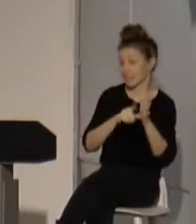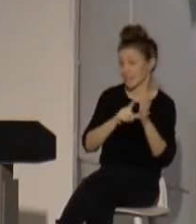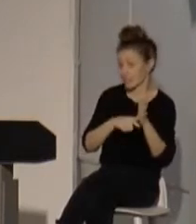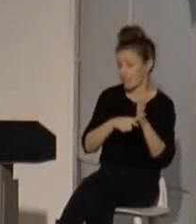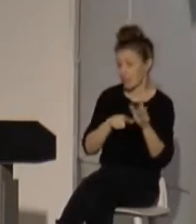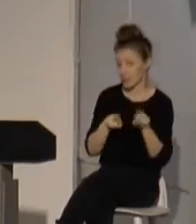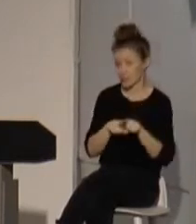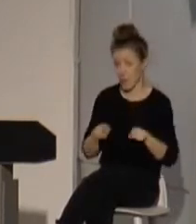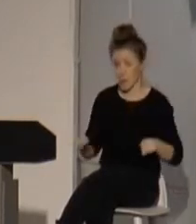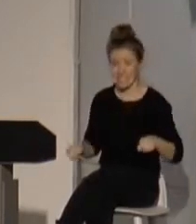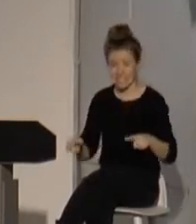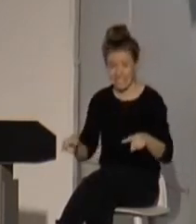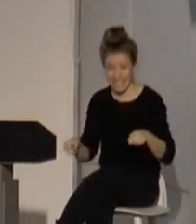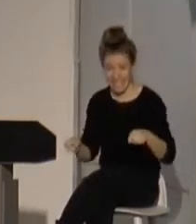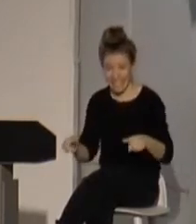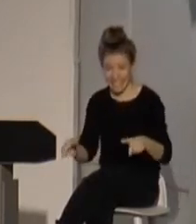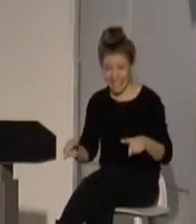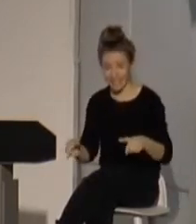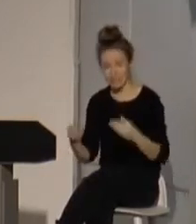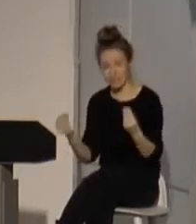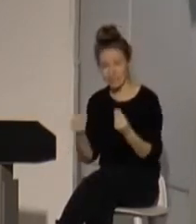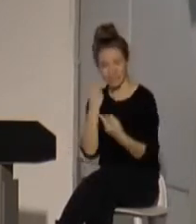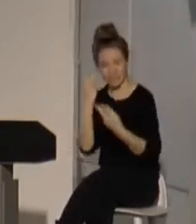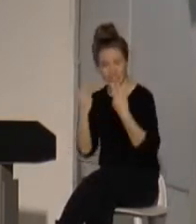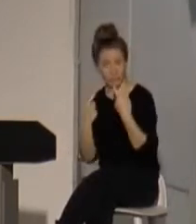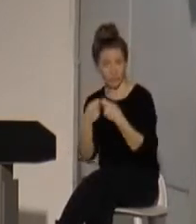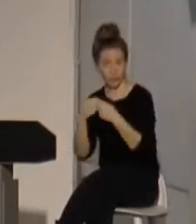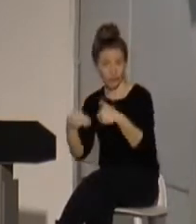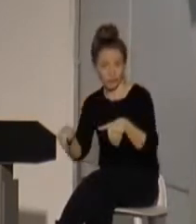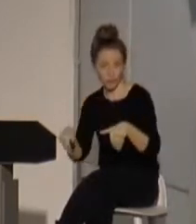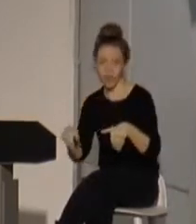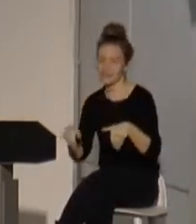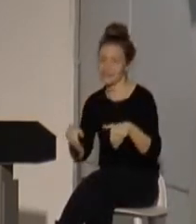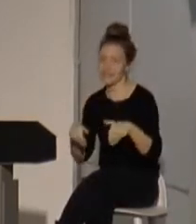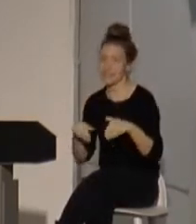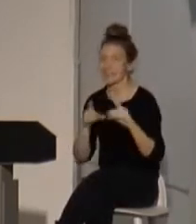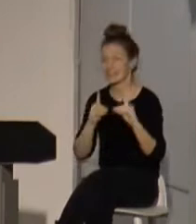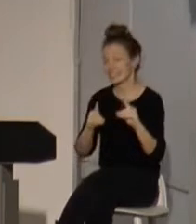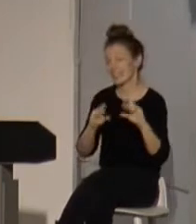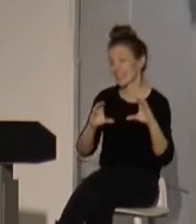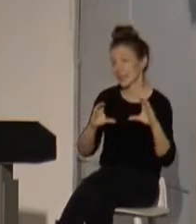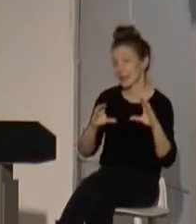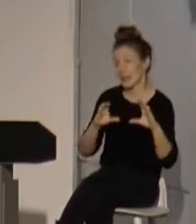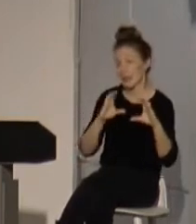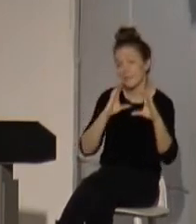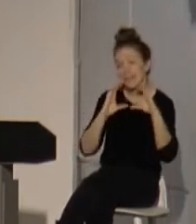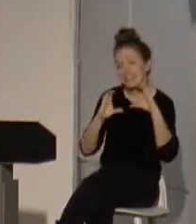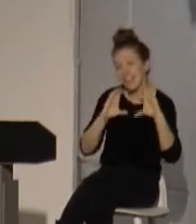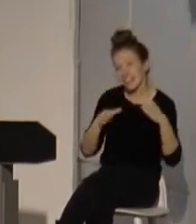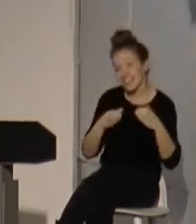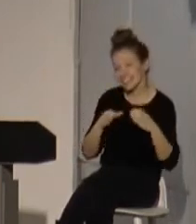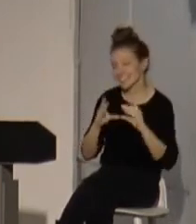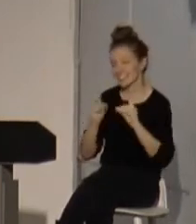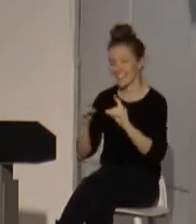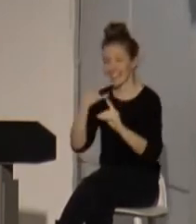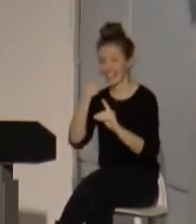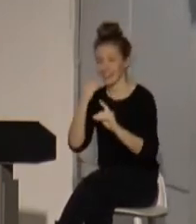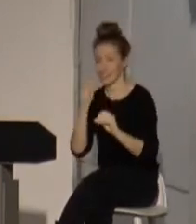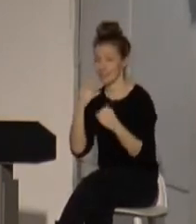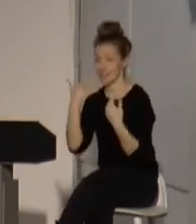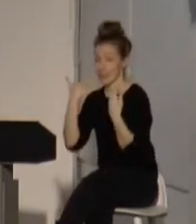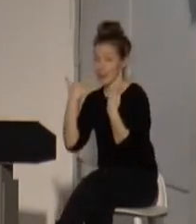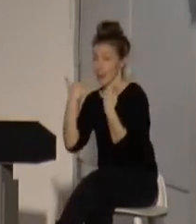דברים מאוד ויזואליים שמקושרים לנכות, למשל דרך מדיה חברתית, למשל דרך טלפון. אם אני לא